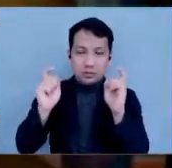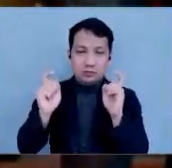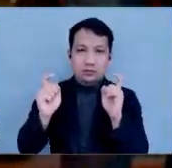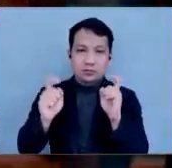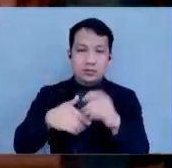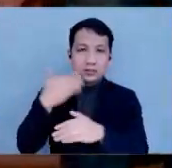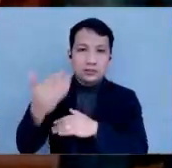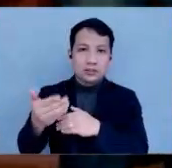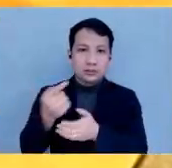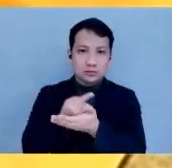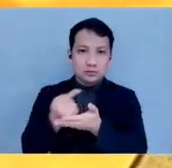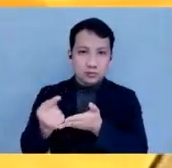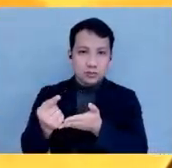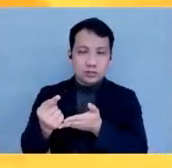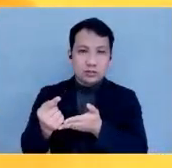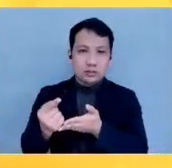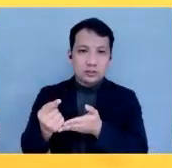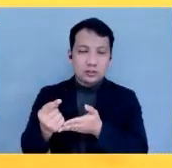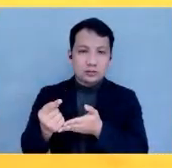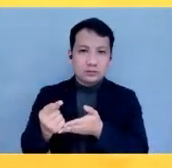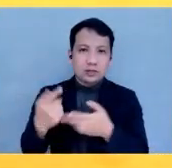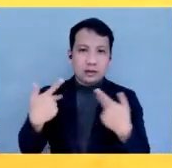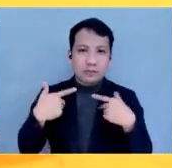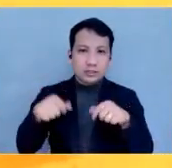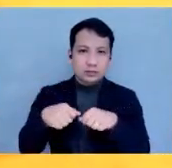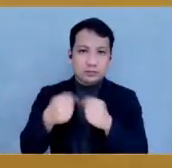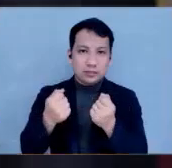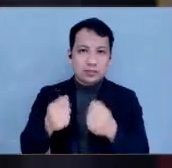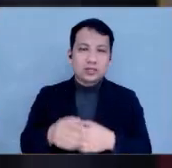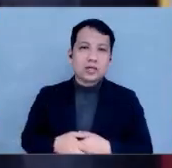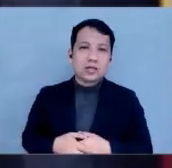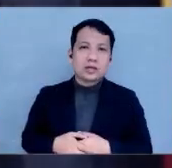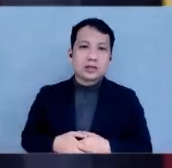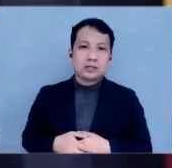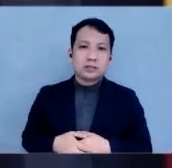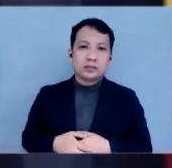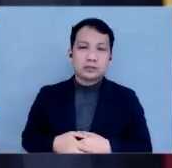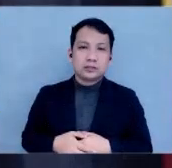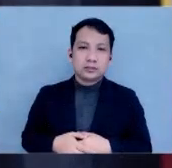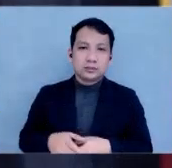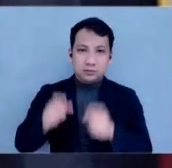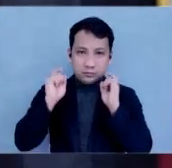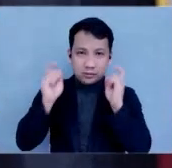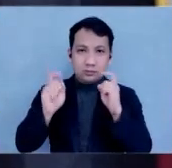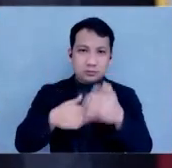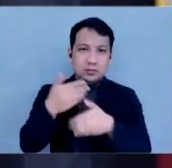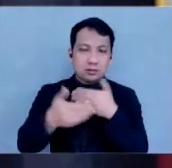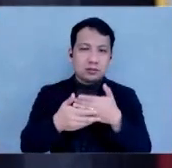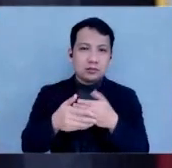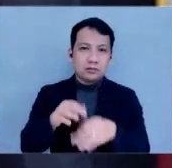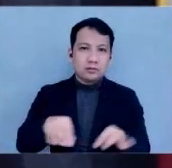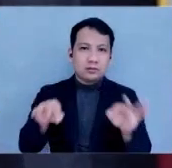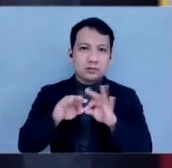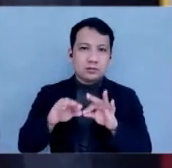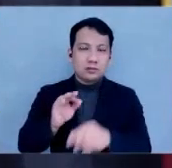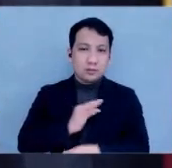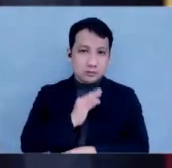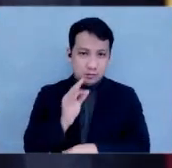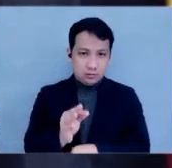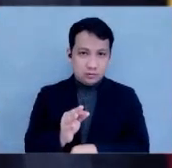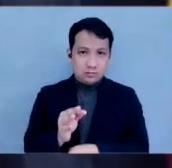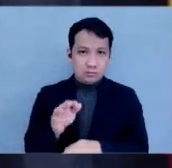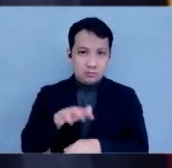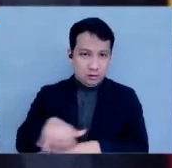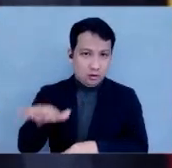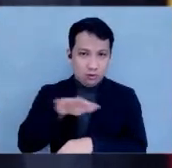linggo habang naka-session break. We will have to fast-track everything at kung ma-formalize na lang muna lahat,